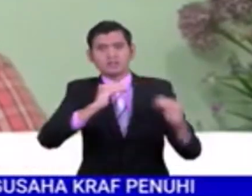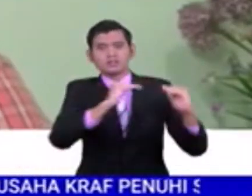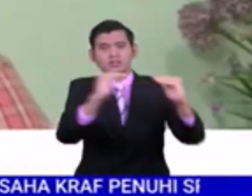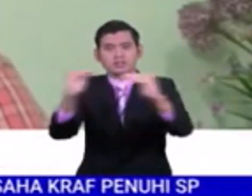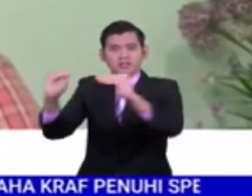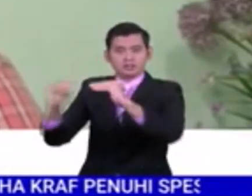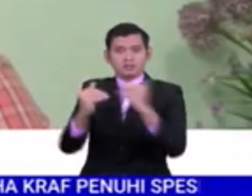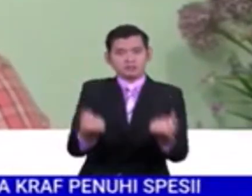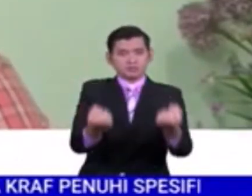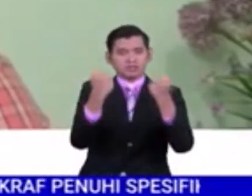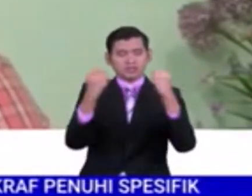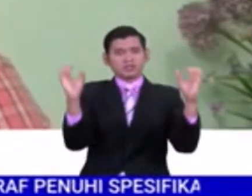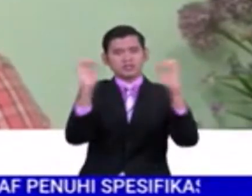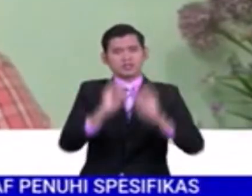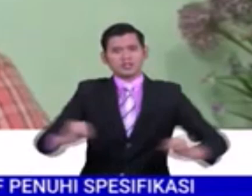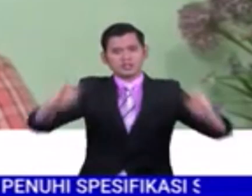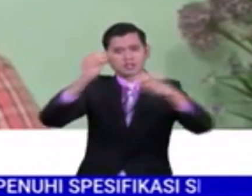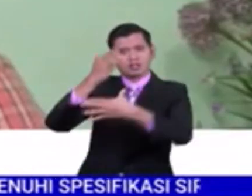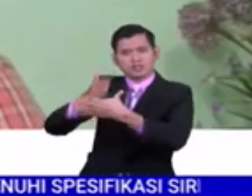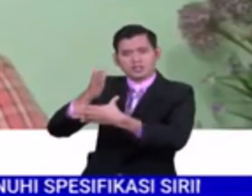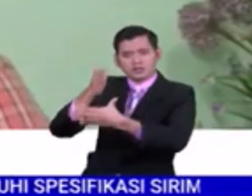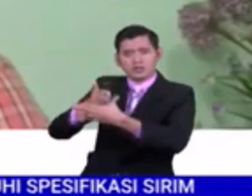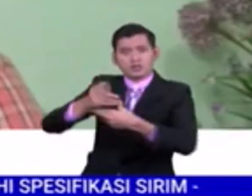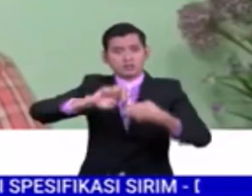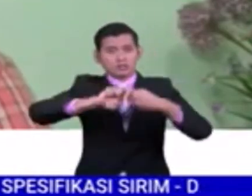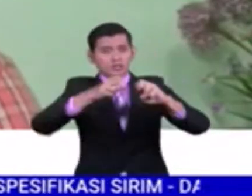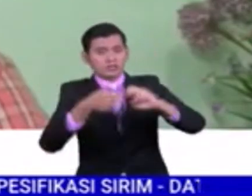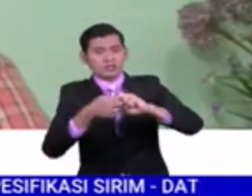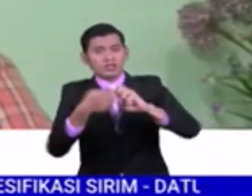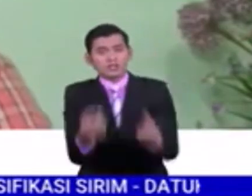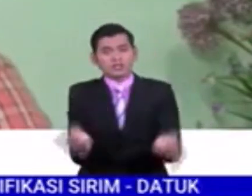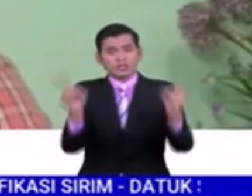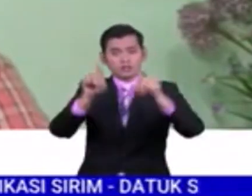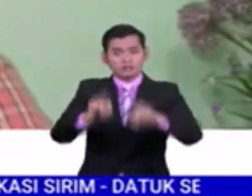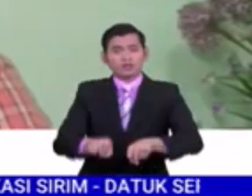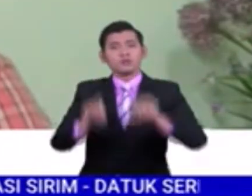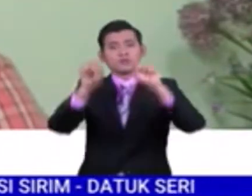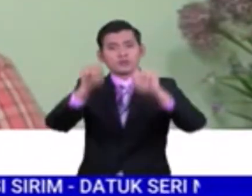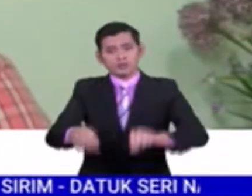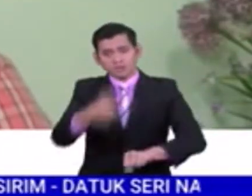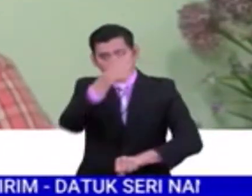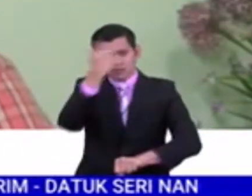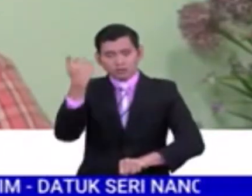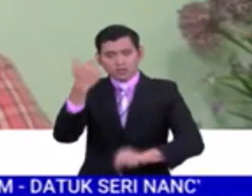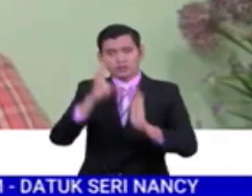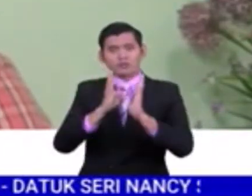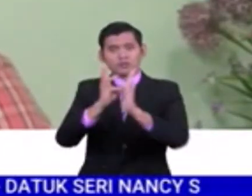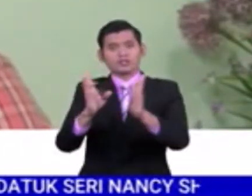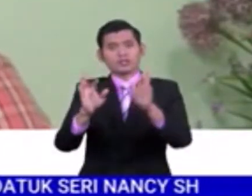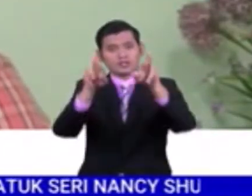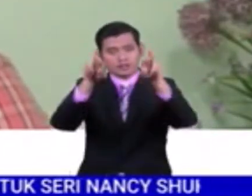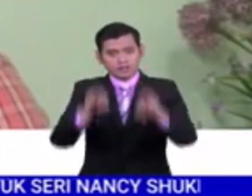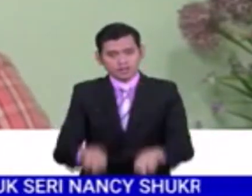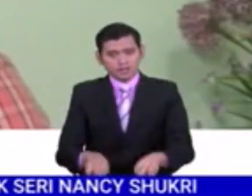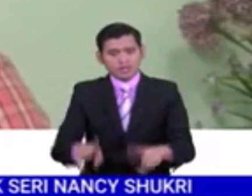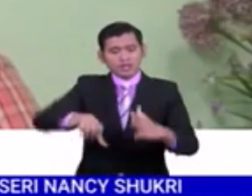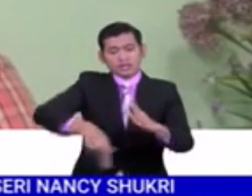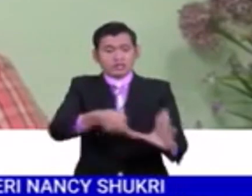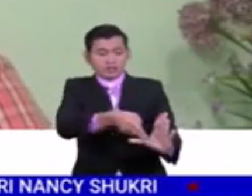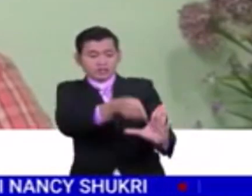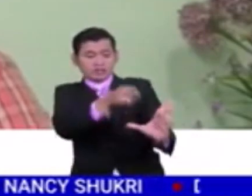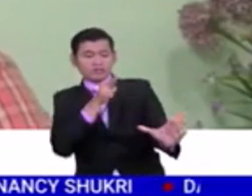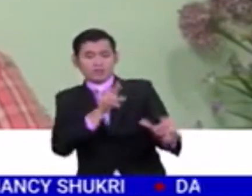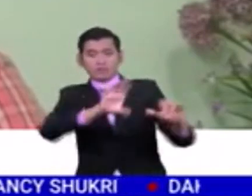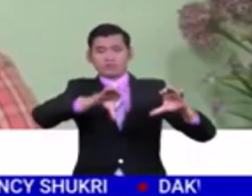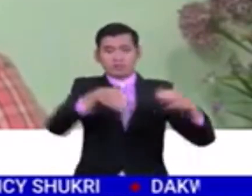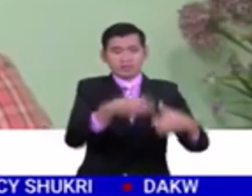dan mantap tanpa diganggu oleh krisis dalaman parti yang boleh menyebabkan wakil-wakil rakyat parti keluar dari parti dan menyokong parti